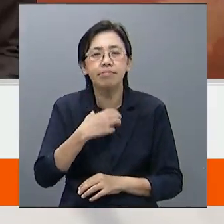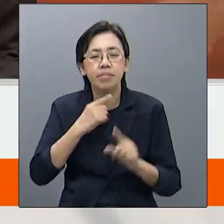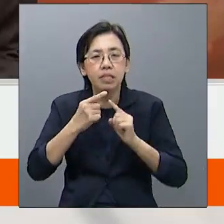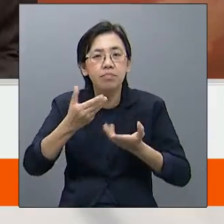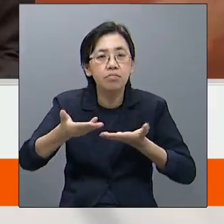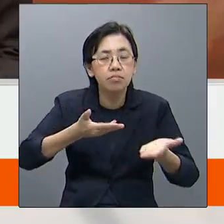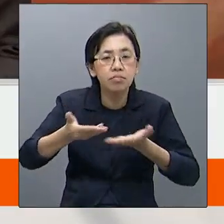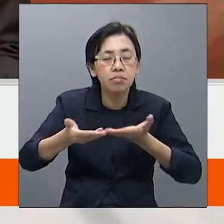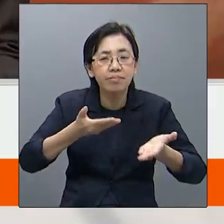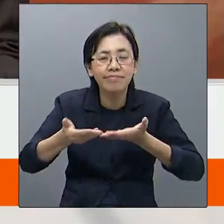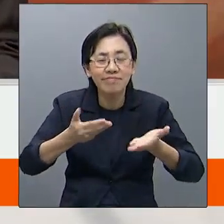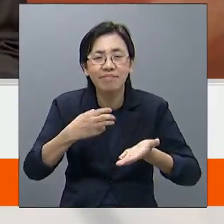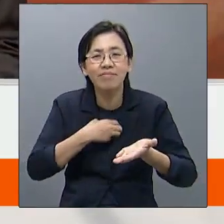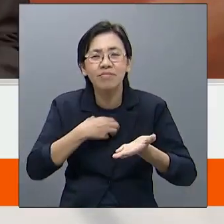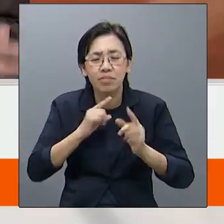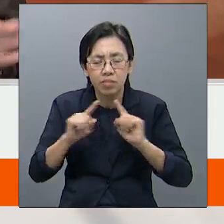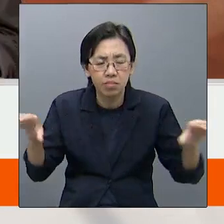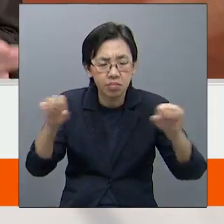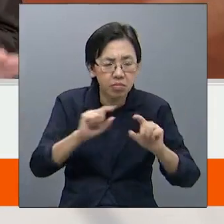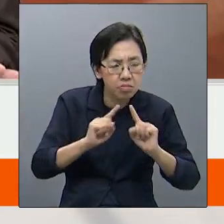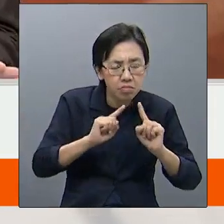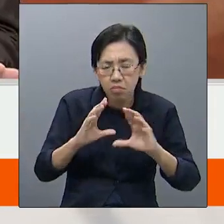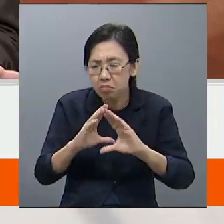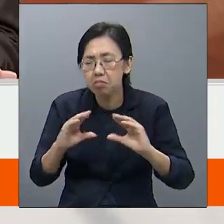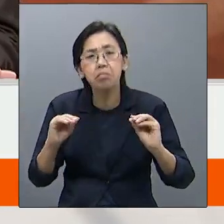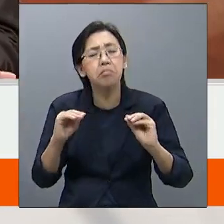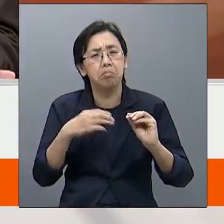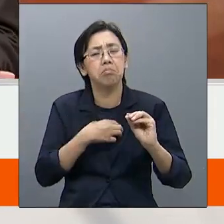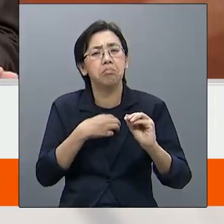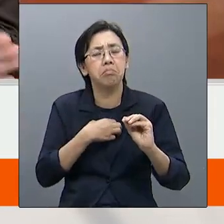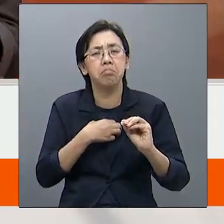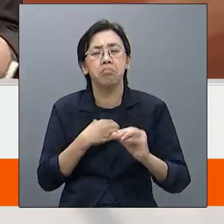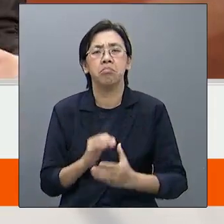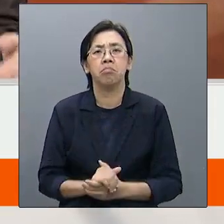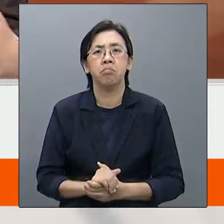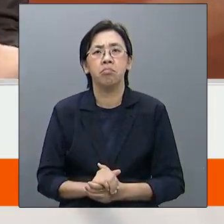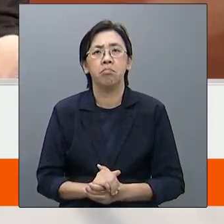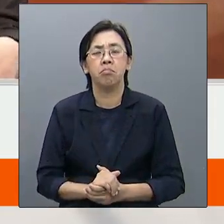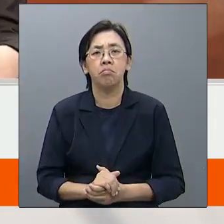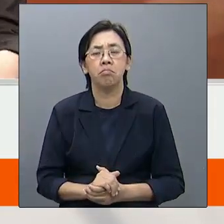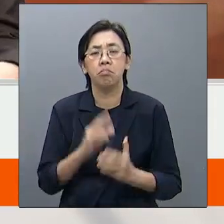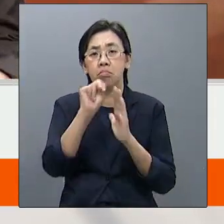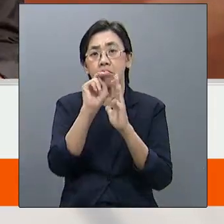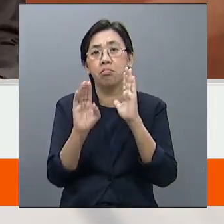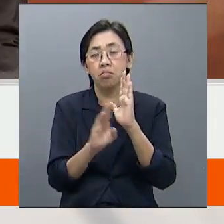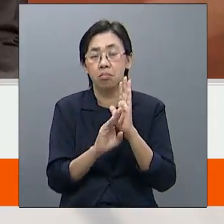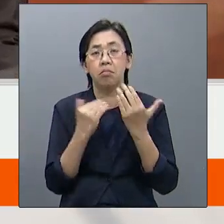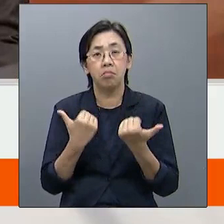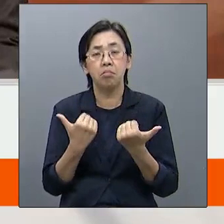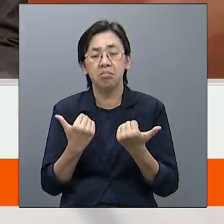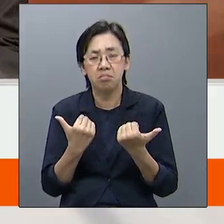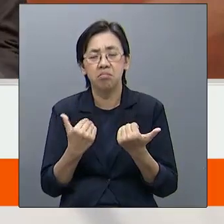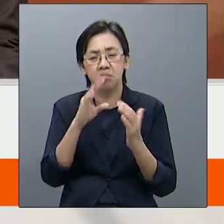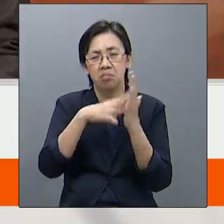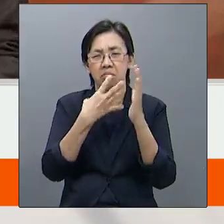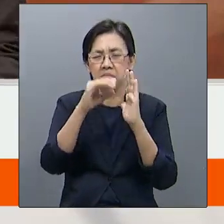า พูคุยสัตีสุมันเดินหนาต่อไปถ้ามองในแง่ของการวางแนะวนโยบายน้ขนานี้อาจจะยไมได้